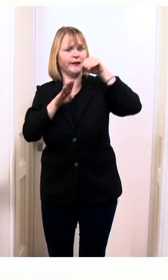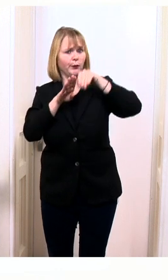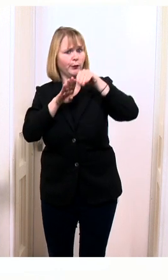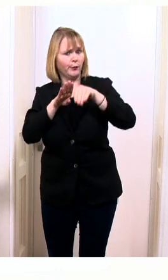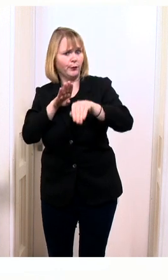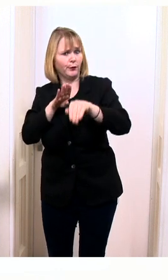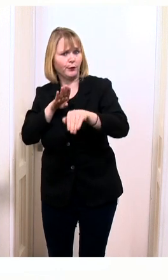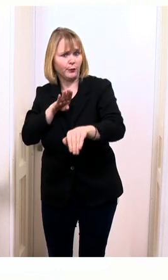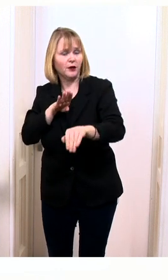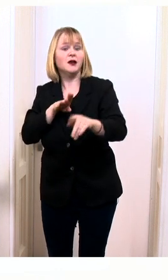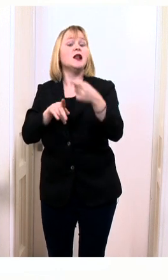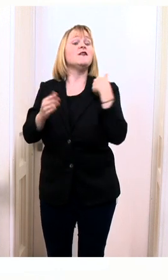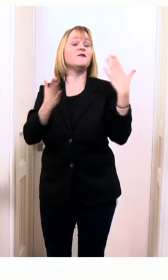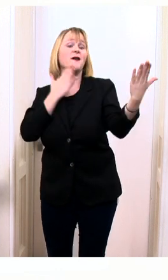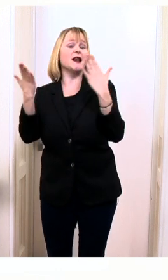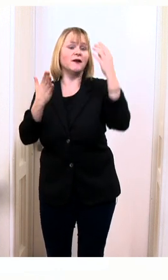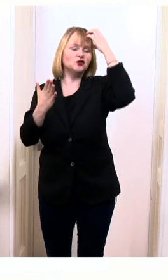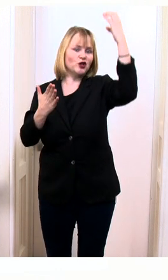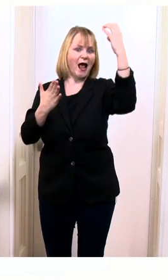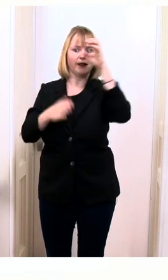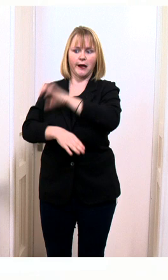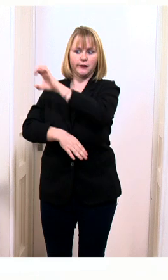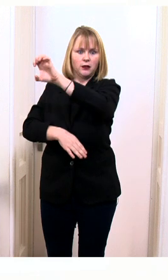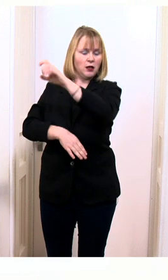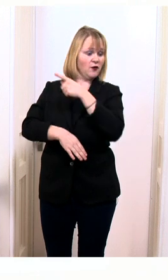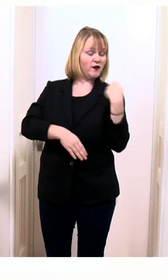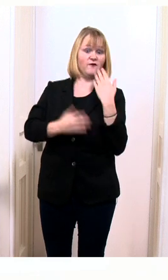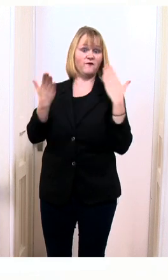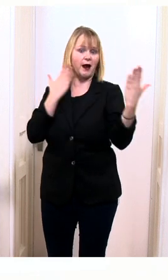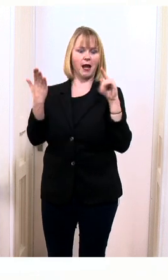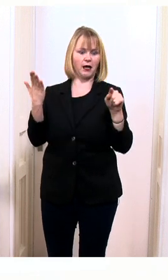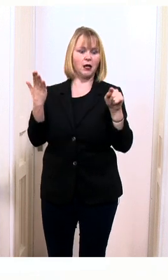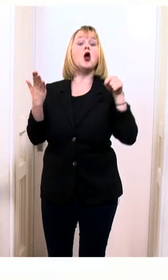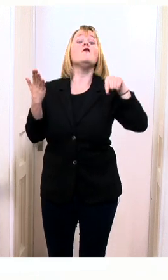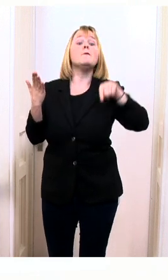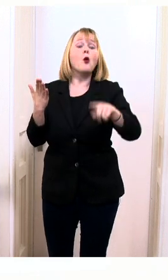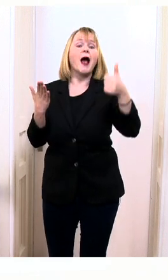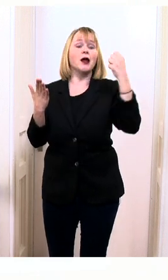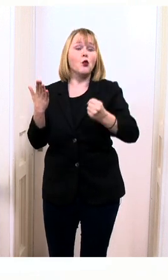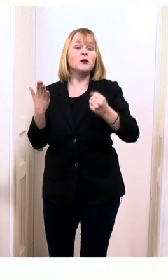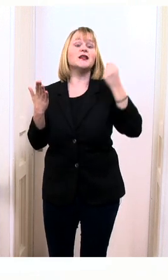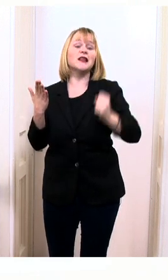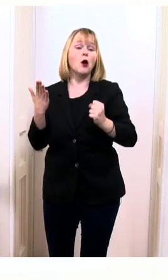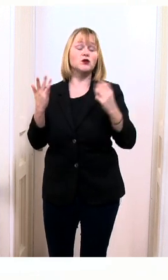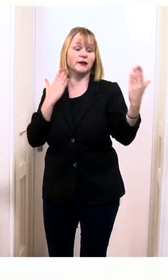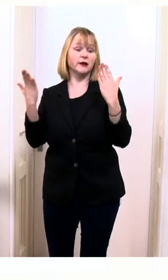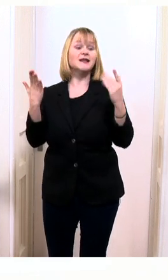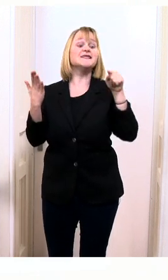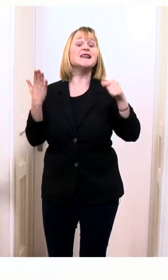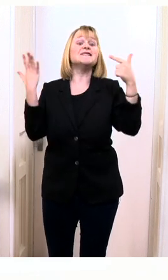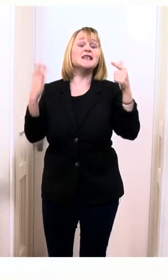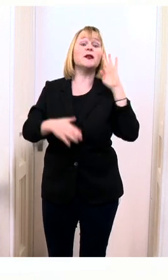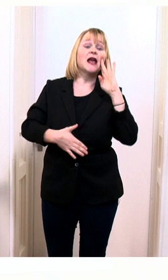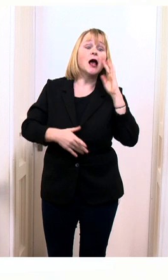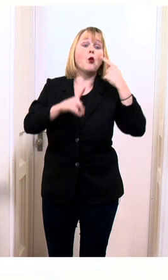mit anderen Staaten, hier hochgerechnet auf 100.000 Einwohner, die 7 Tage und die 14 Tage Inzidenz.